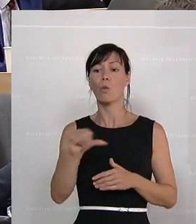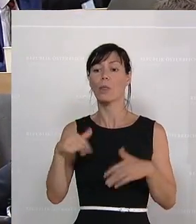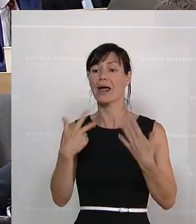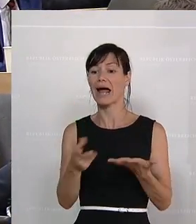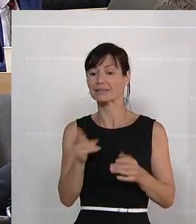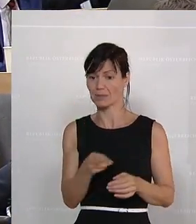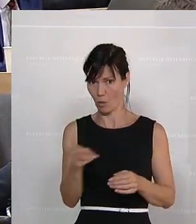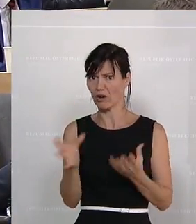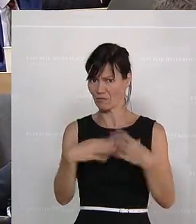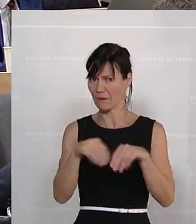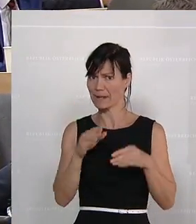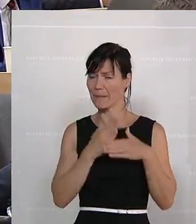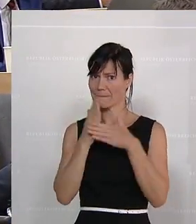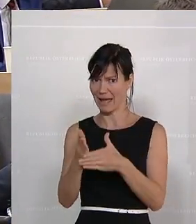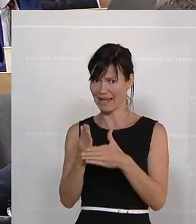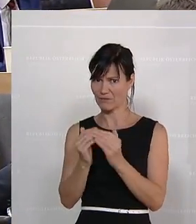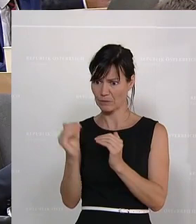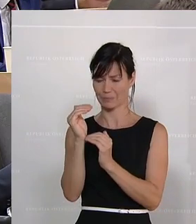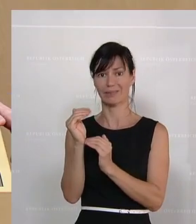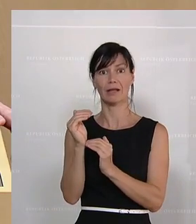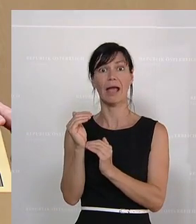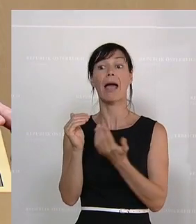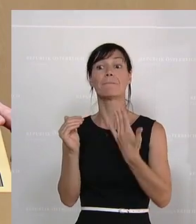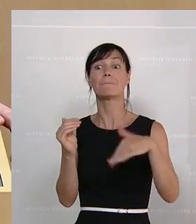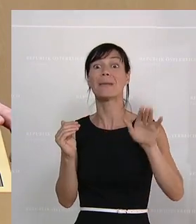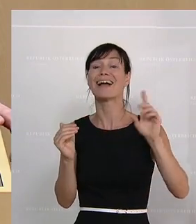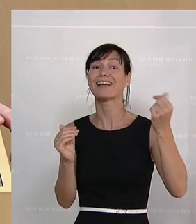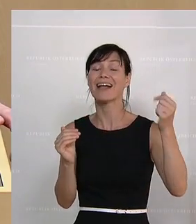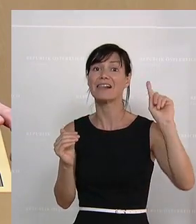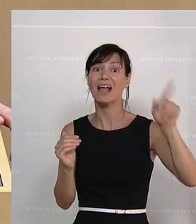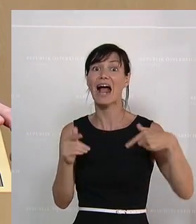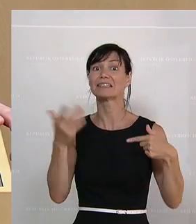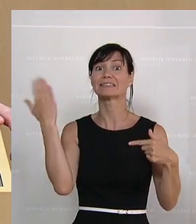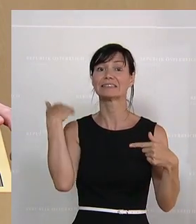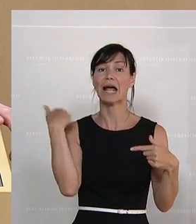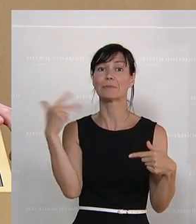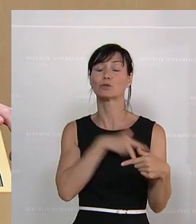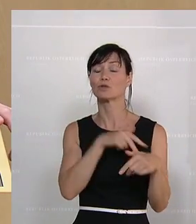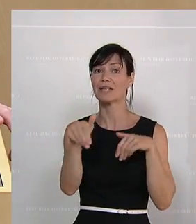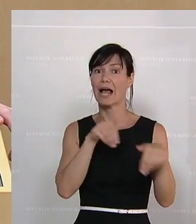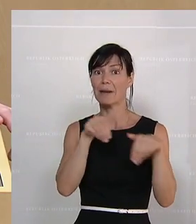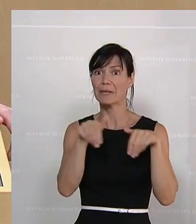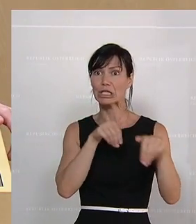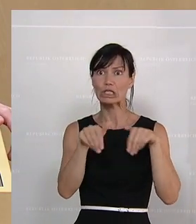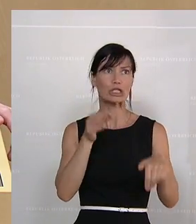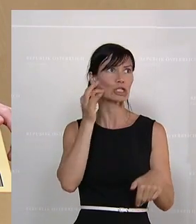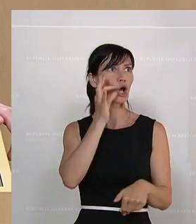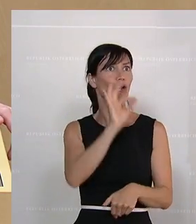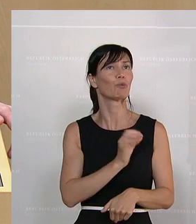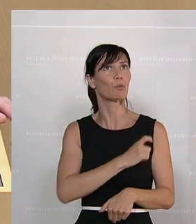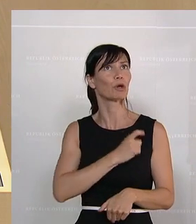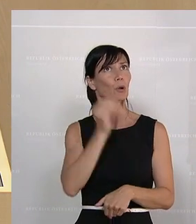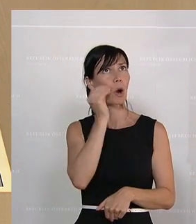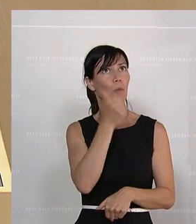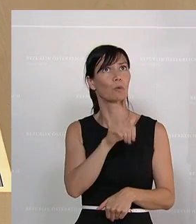zusätzliche familie fehlt es mehr geld das das was die ft sozialministerin geglaubt hat mit ihren 150 euro wovon jemand leben